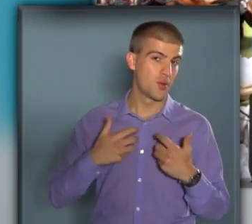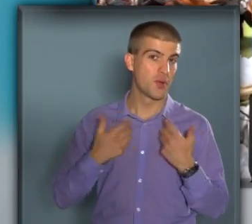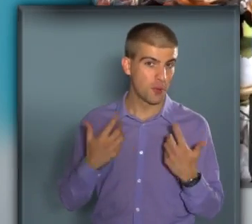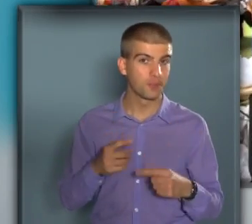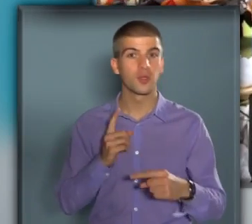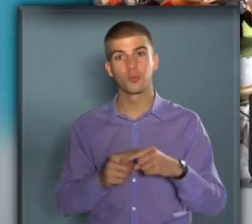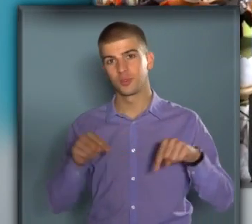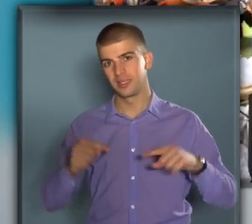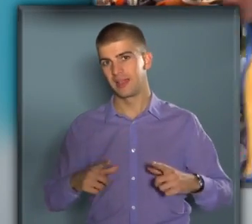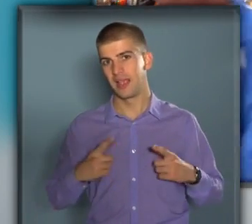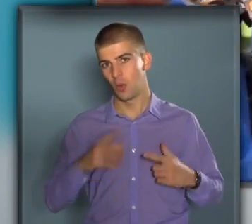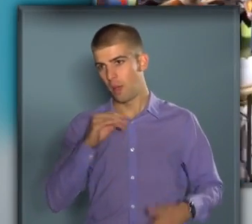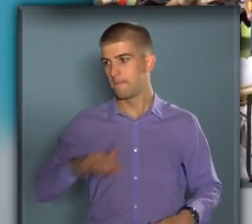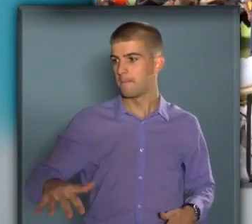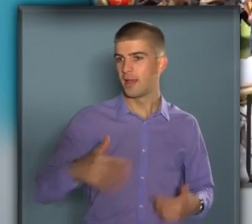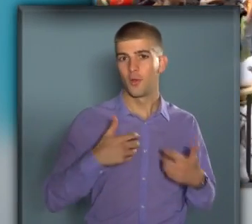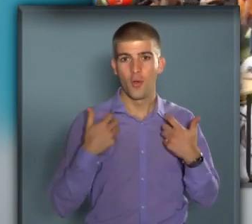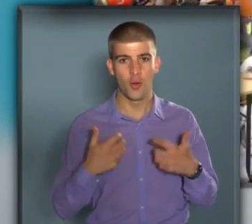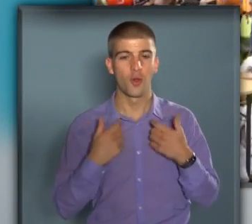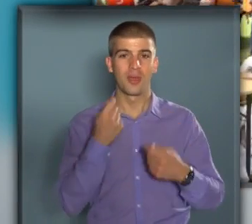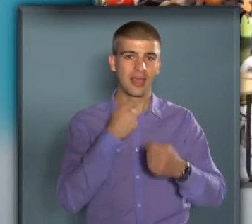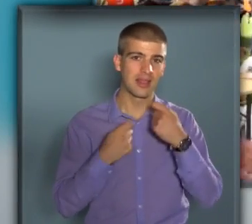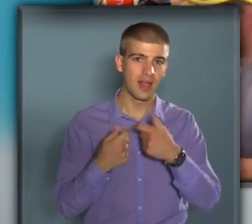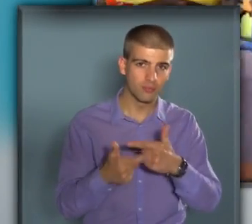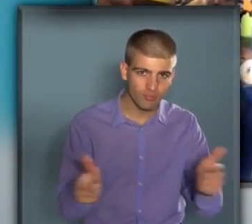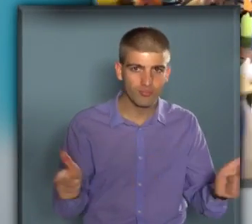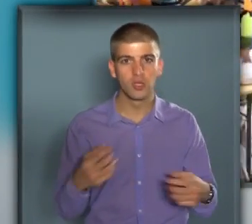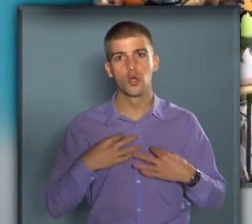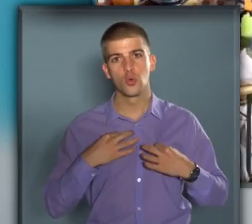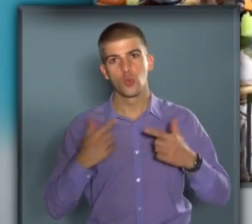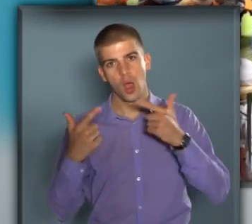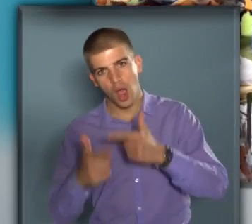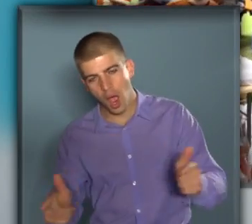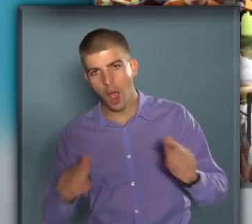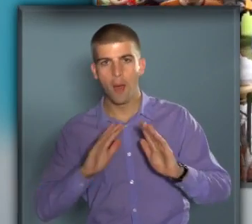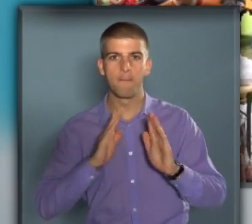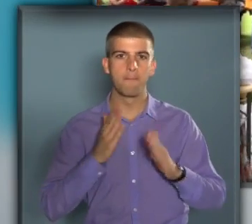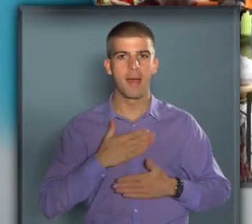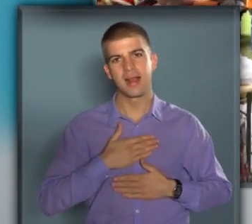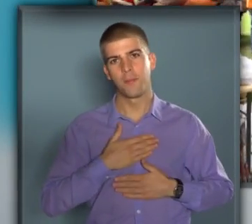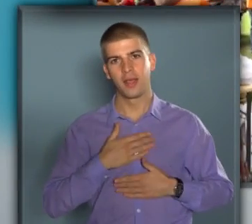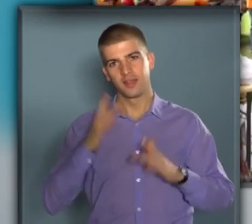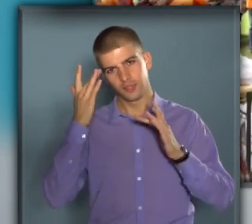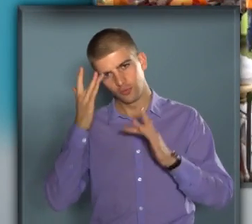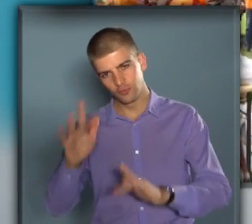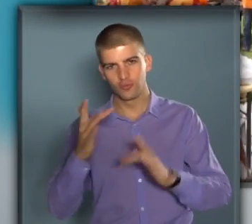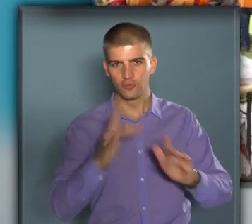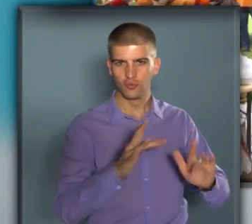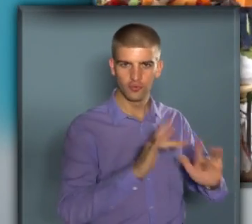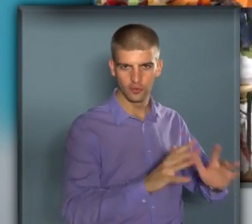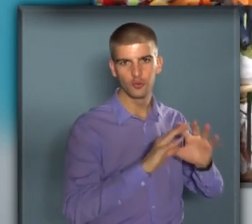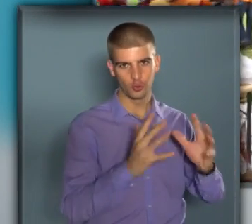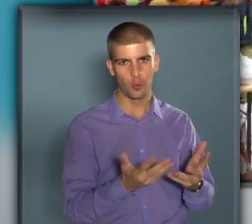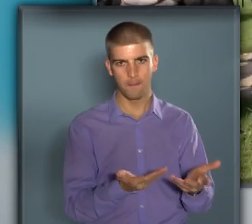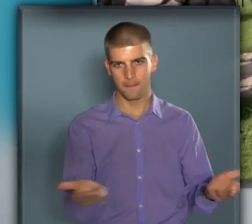kerületnek, öröme van az itt élő embereknek, hogy ételt oszthatunk, ruhát oszthatunk, és egyéb meglepetés csomagot oszthatunk olyan embereknek, akiknek